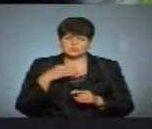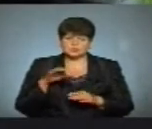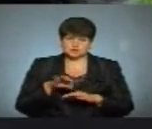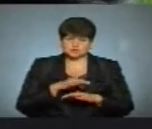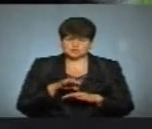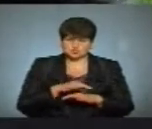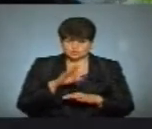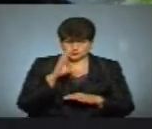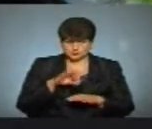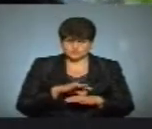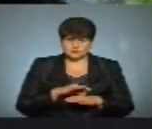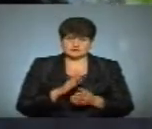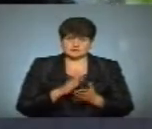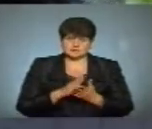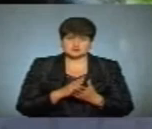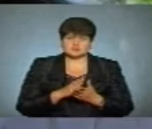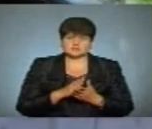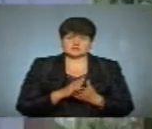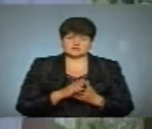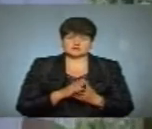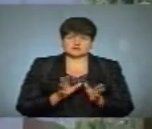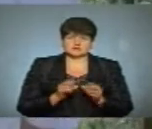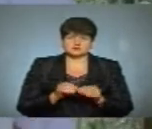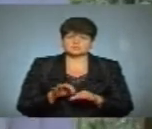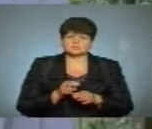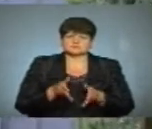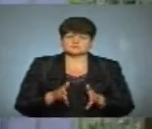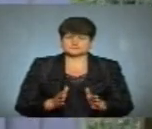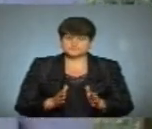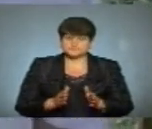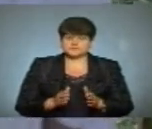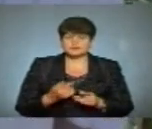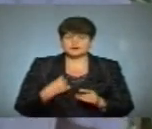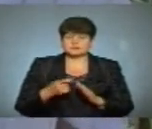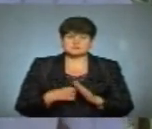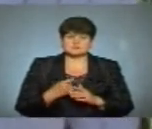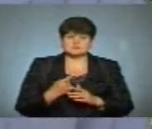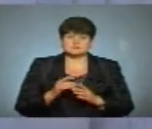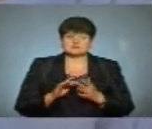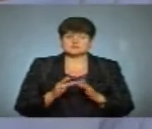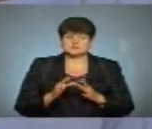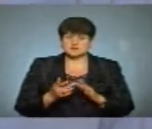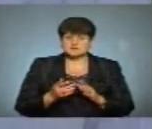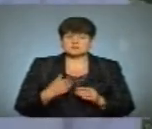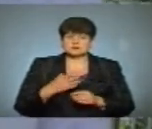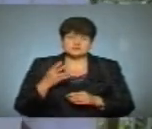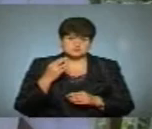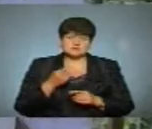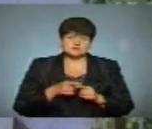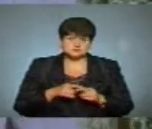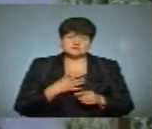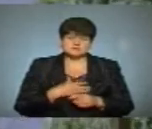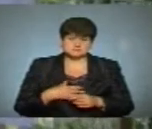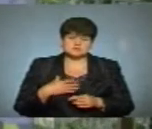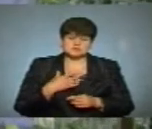дружиною під час переймів і пологів. Про цю петицію я дізналася в інтернеті. Я вважаю, що це насправді